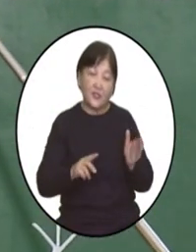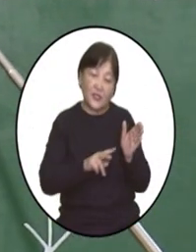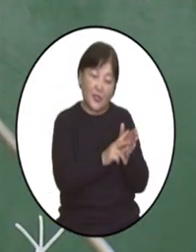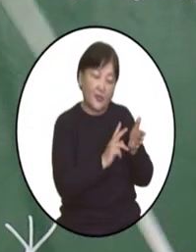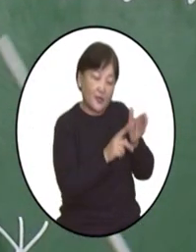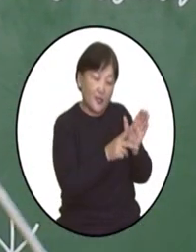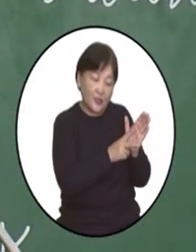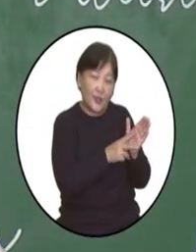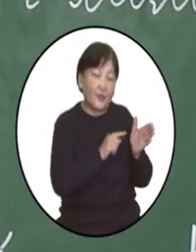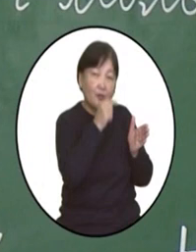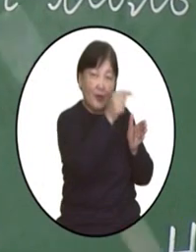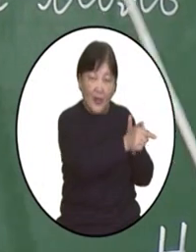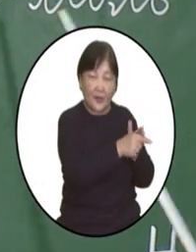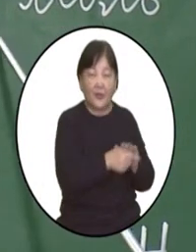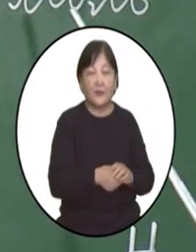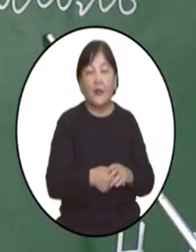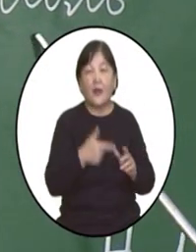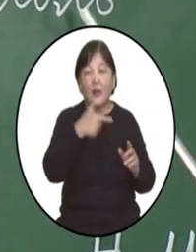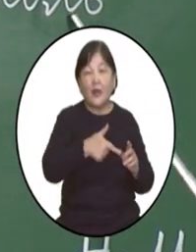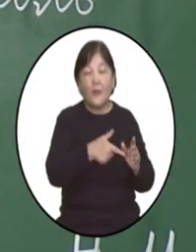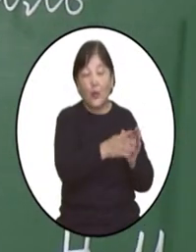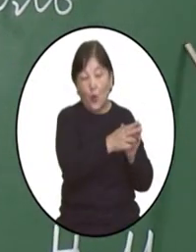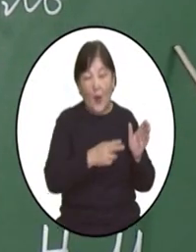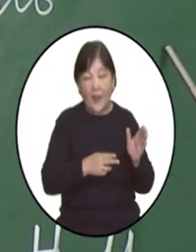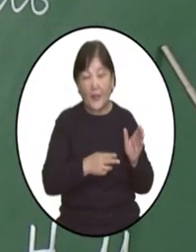хоошоо гаргах юм бол тэнцвэрийн тэмдгийг хартал гаргах юм бол грамыг хуах нь моль нь грамыг үрчгэн молийн хас.